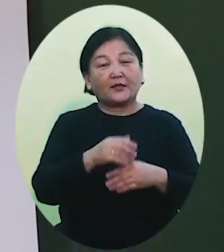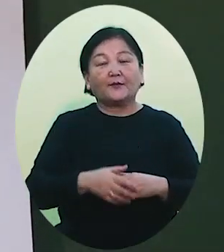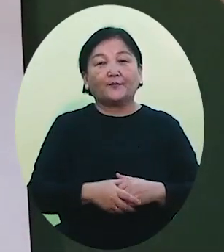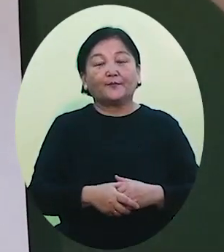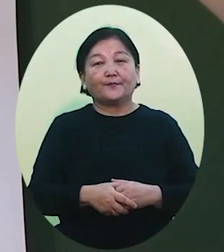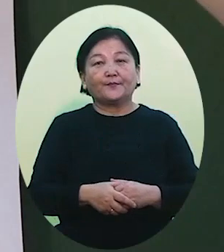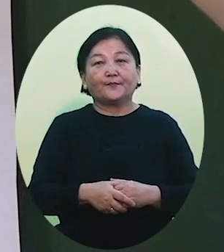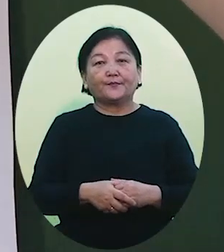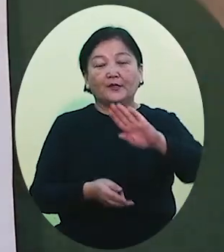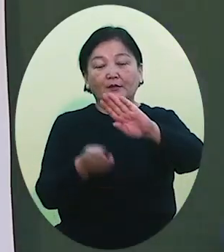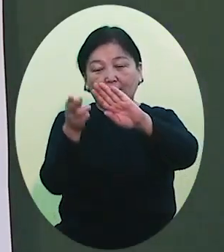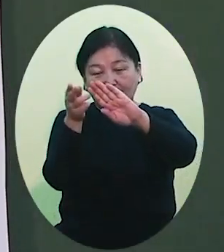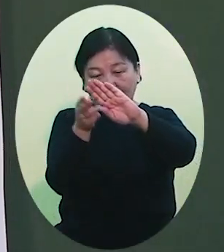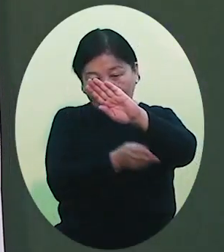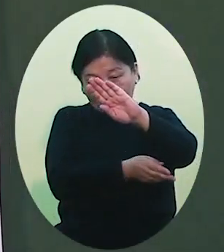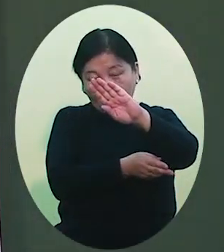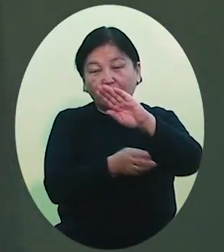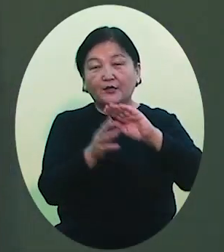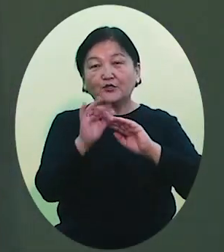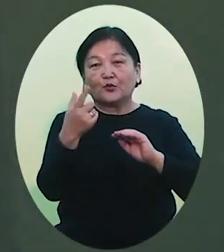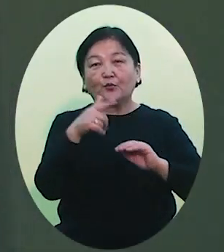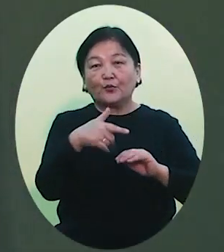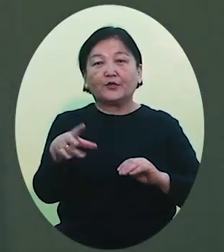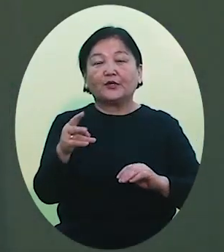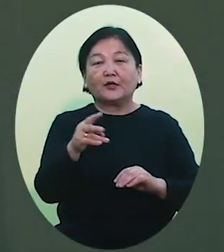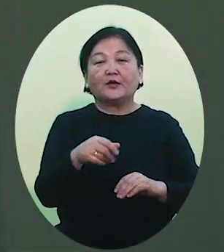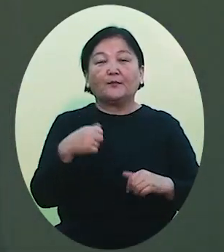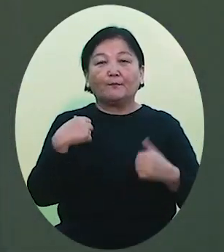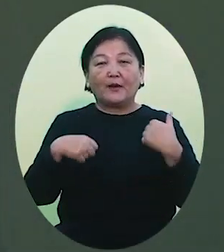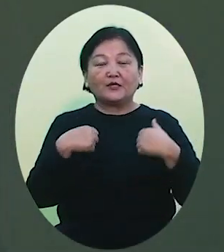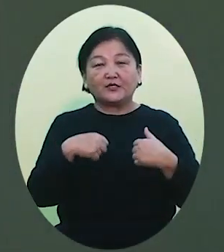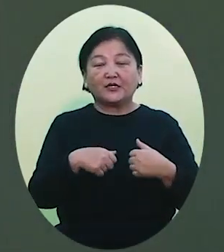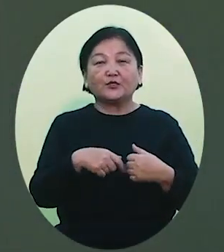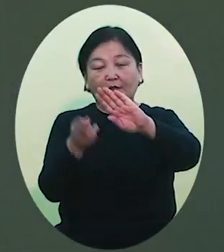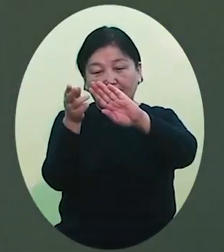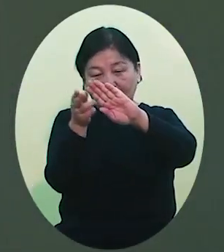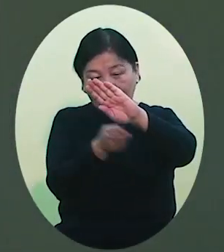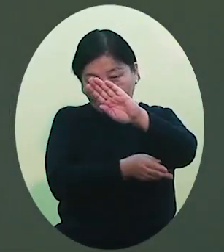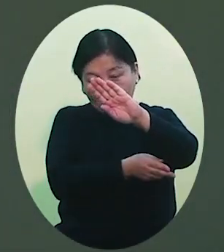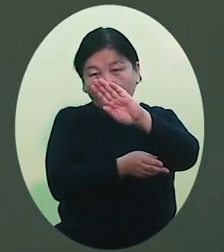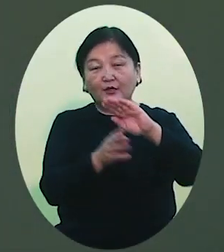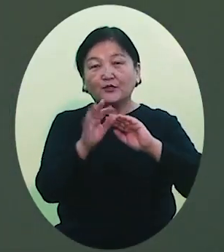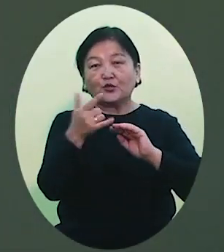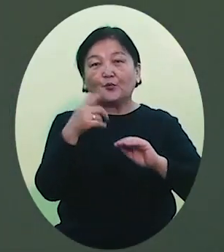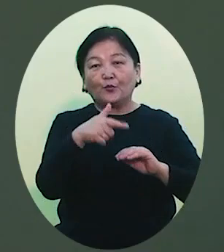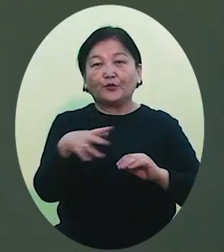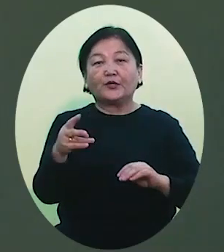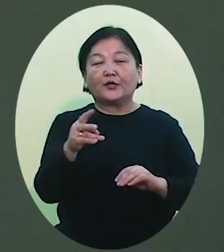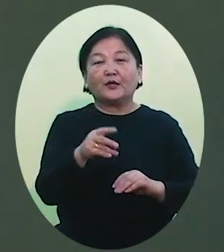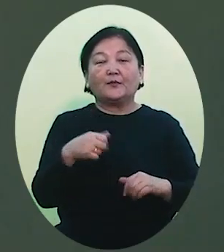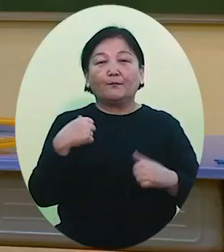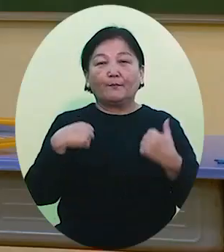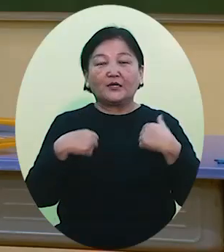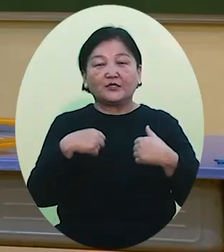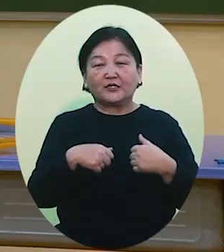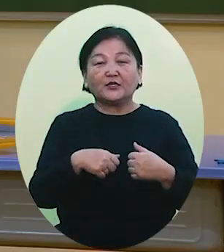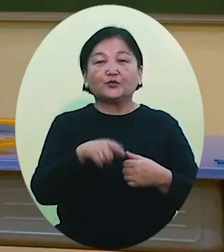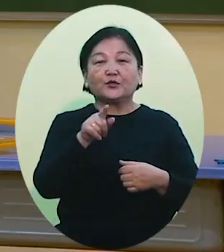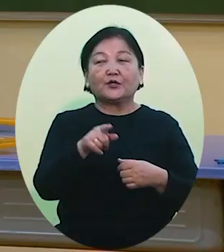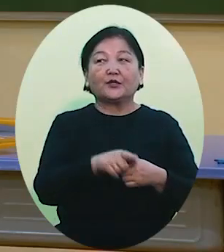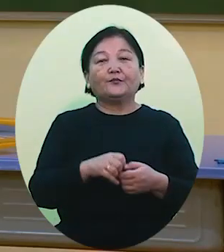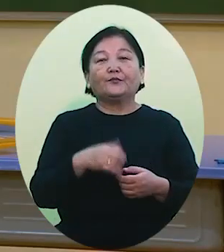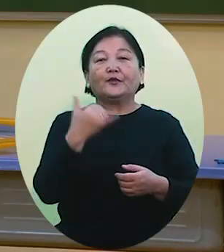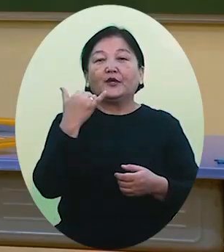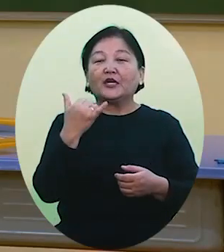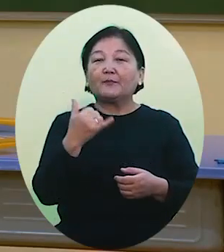2x гэдэг шулуун юм байна. Энэ шулууны график юм байна. За, за шулуун дээр би нэг дурын цэг сонгож авъя. Y нь